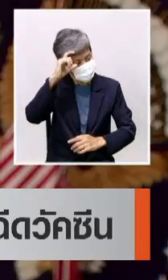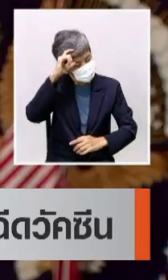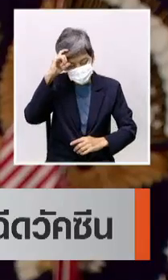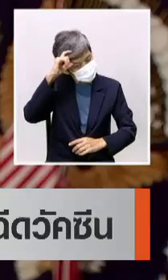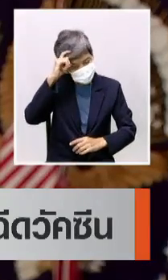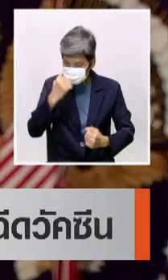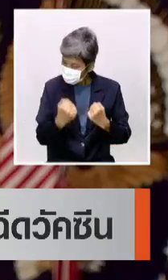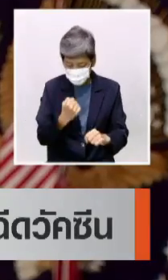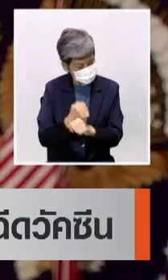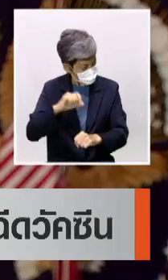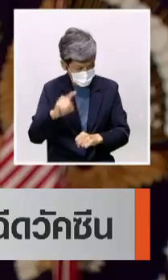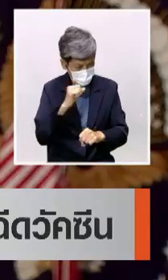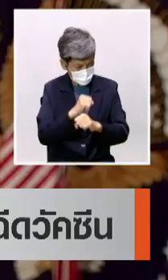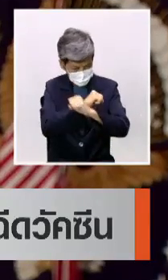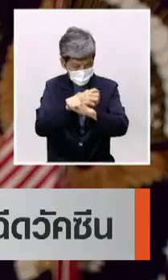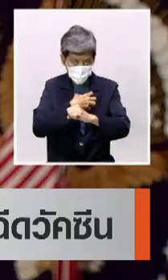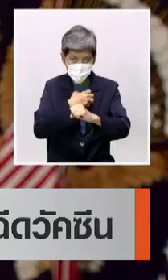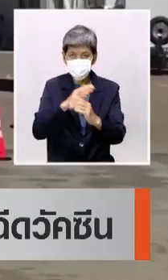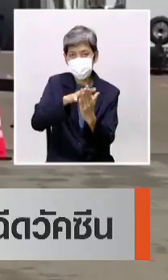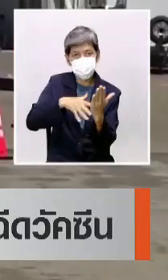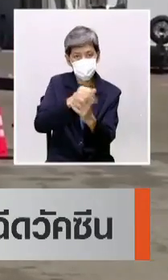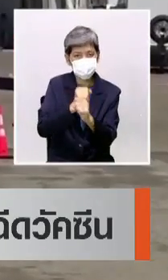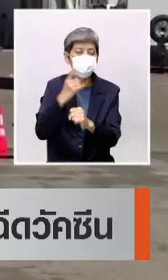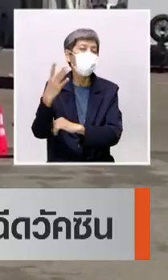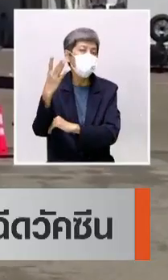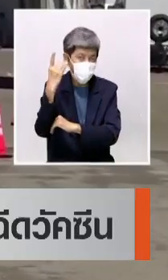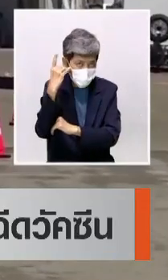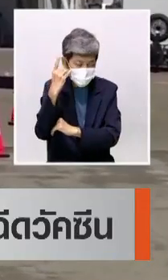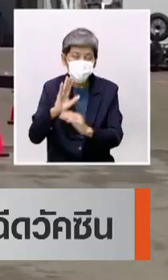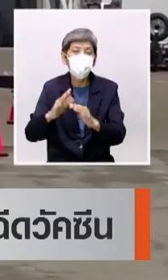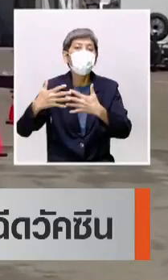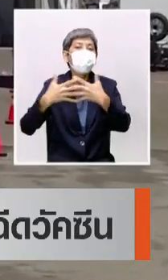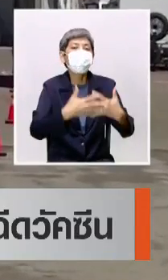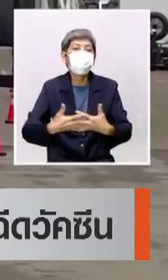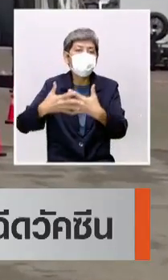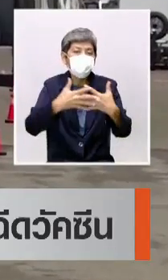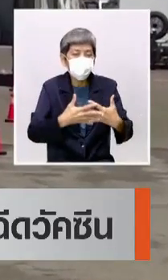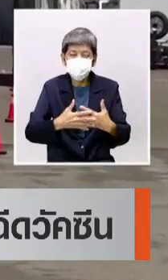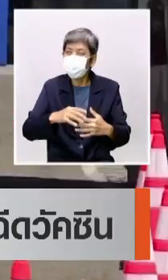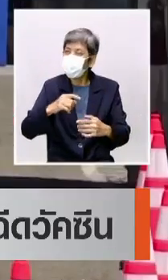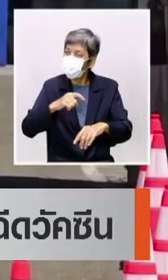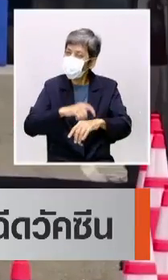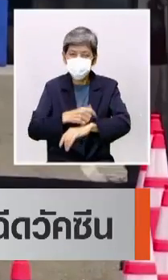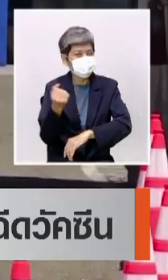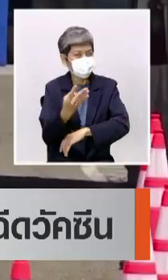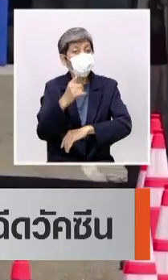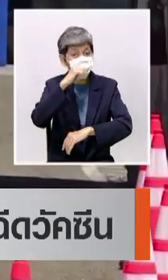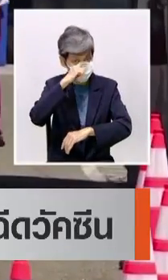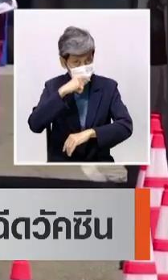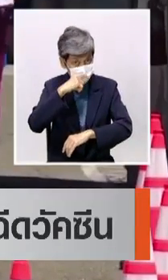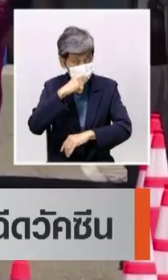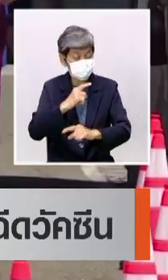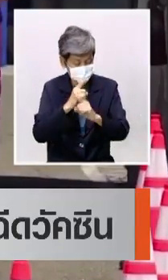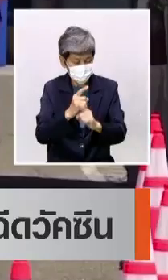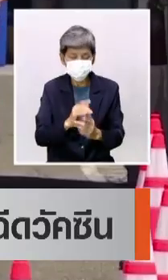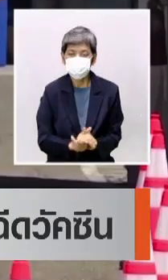ประกาศใช้ยาแรงนะคะซึ่งประกาศแผนใหม่เมื่อวานนี้ตามเวลาในสหรัฐหรือตรงกับประมาณตี4ที่ผ่านมาตามเวลาในประเทศ